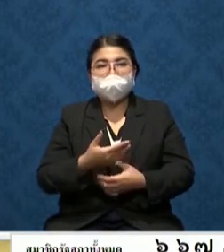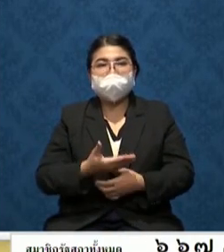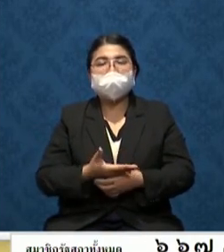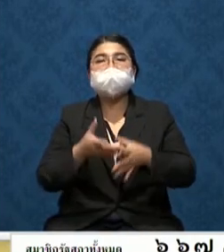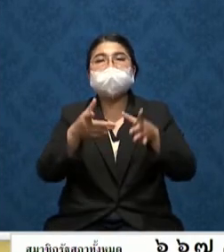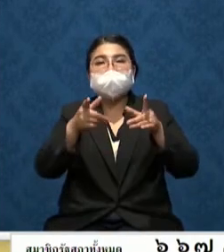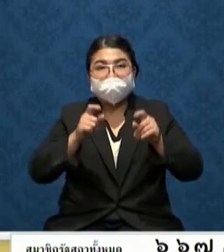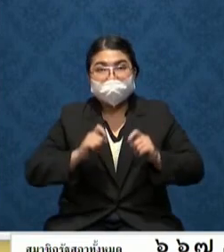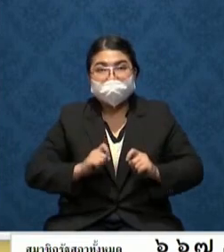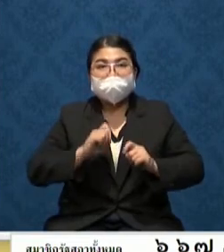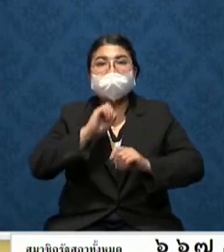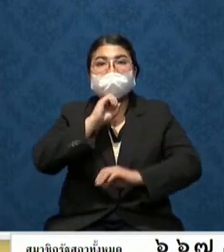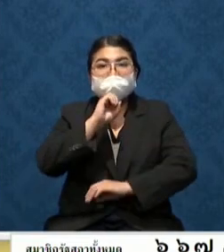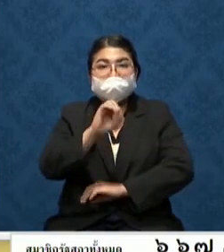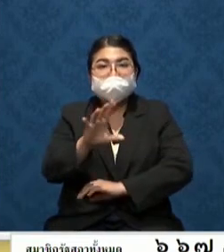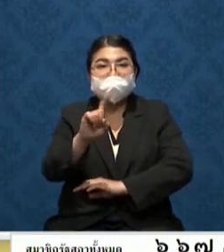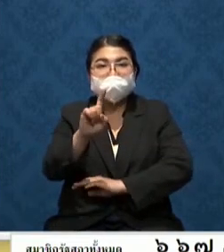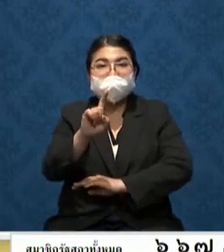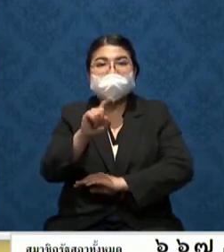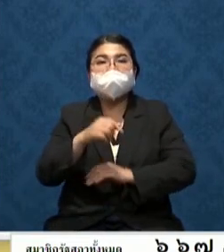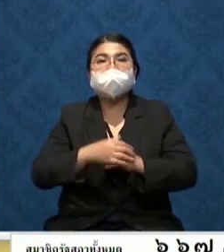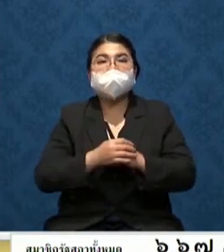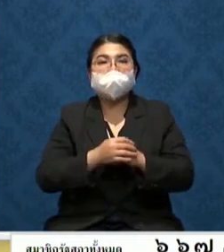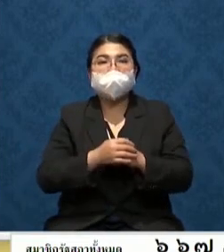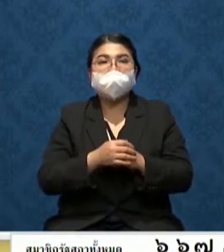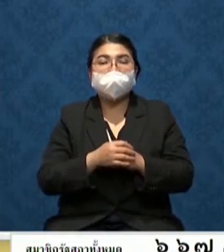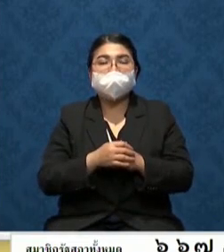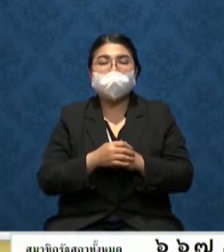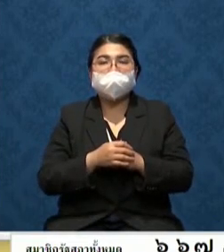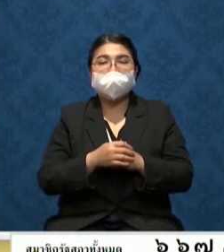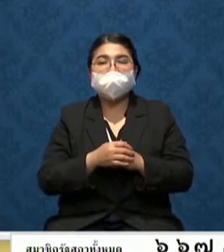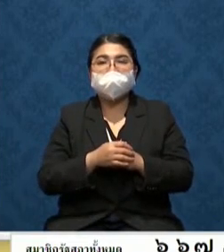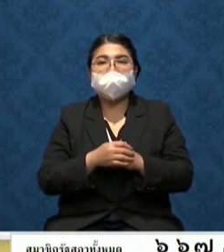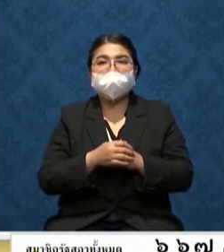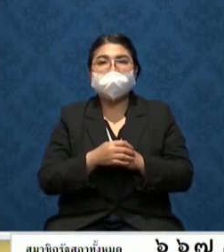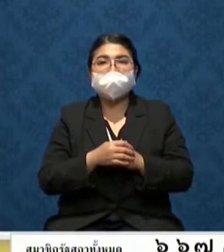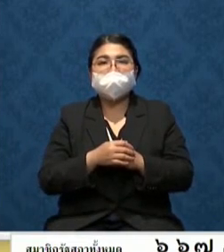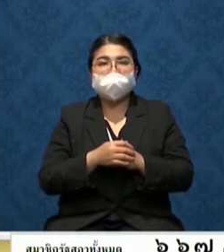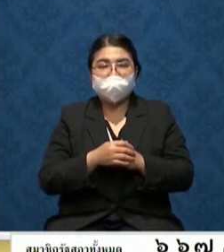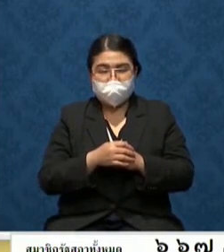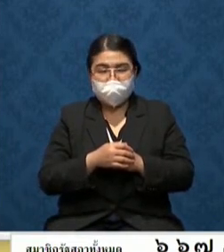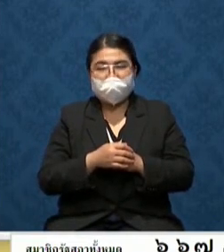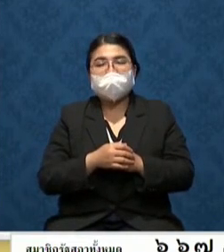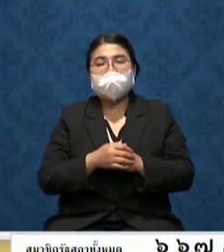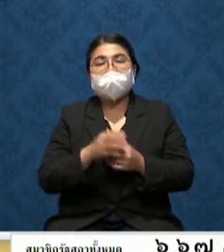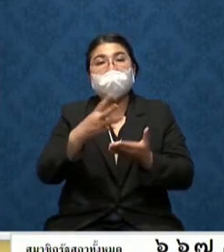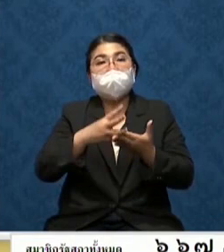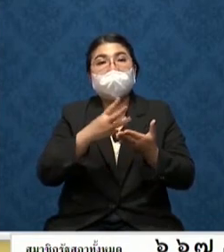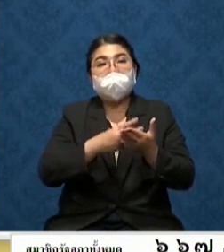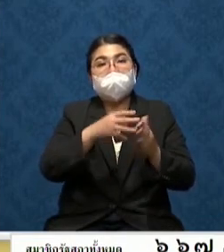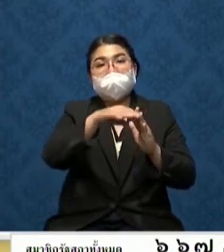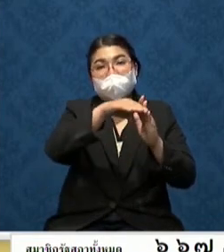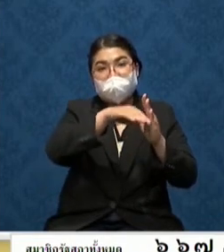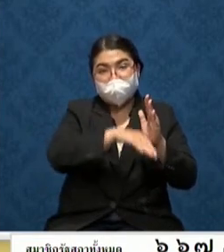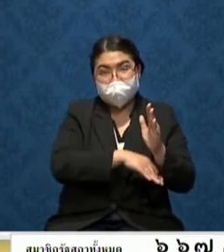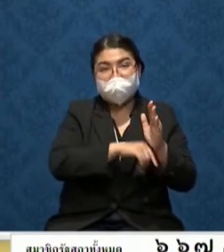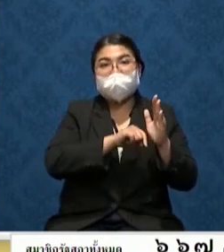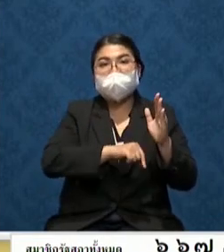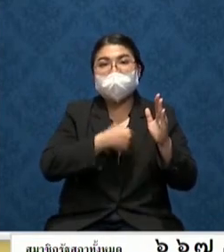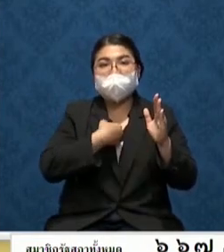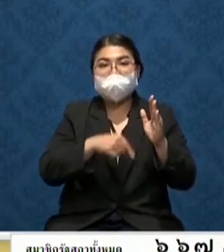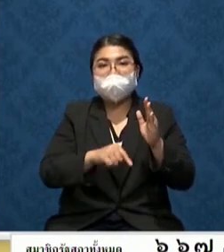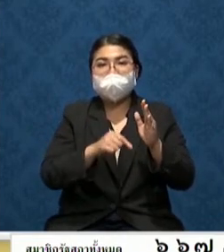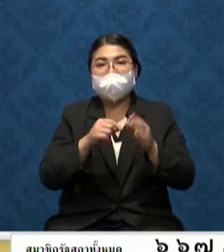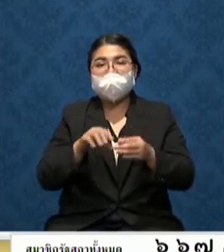ด้ความ ขอรบ่าทันที ที่ วาระิจารณา เรื่อง นี้ บญชุ เข้าภา เนี่ย